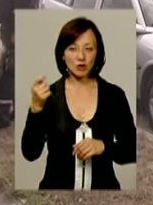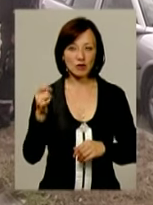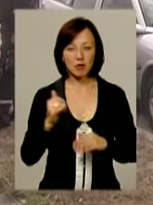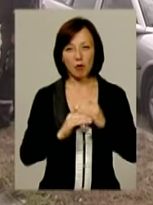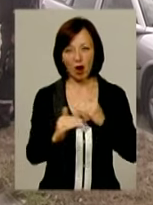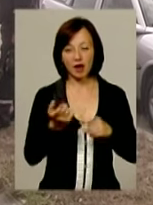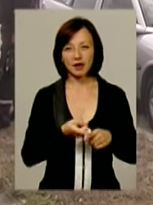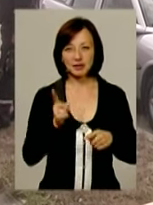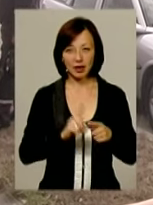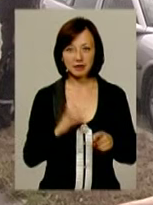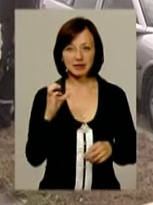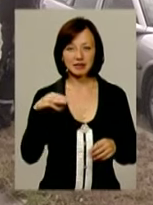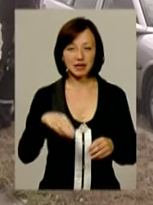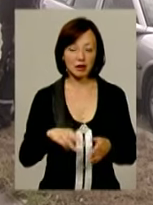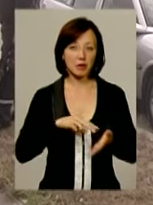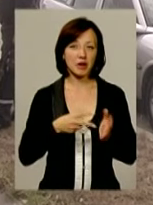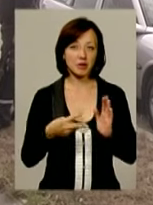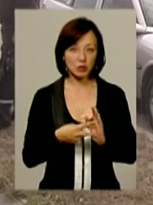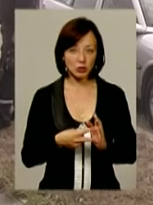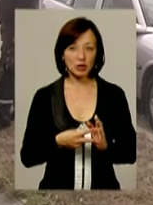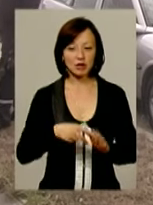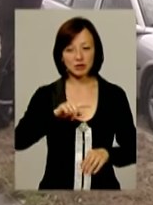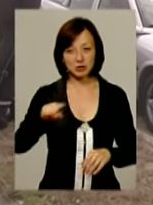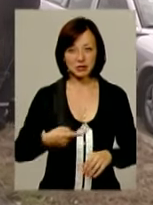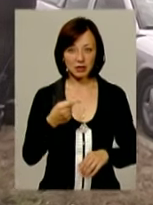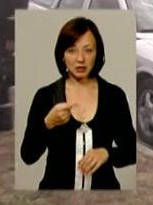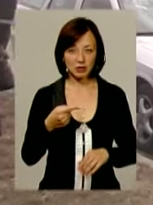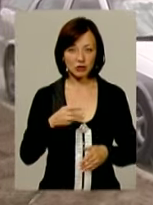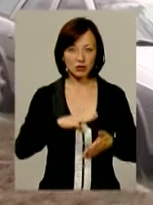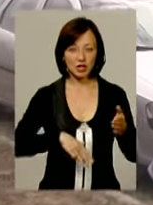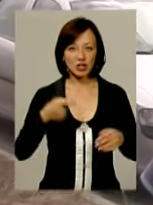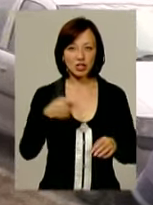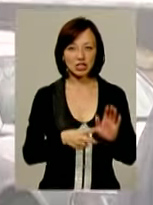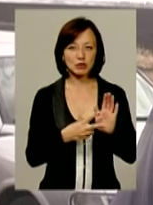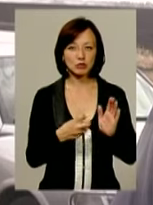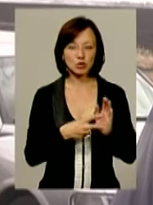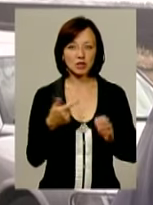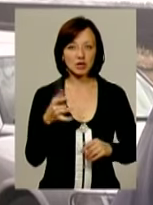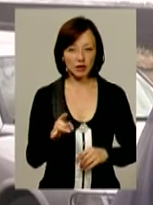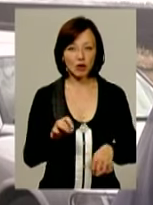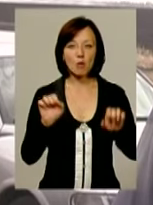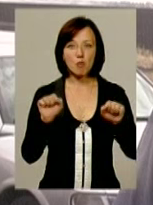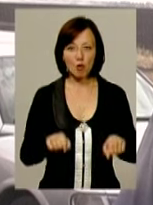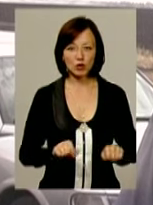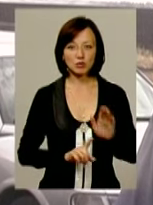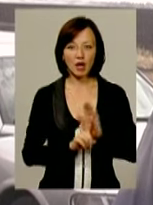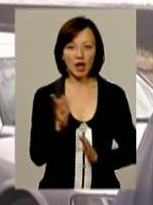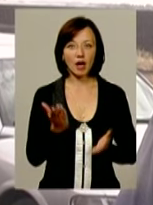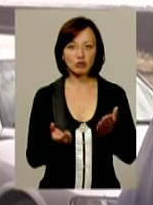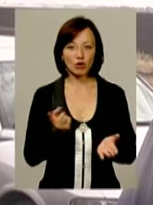далі. Дана стаття передбачає стягнення на посадових осіб до 1700 гривень. Може наступити, якщо буде